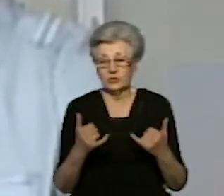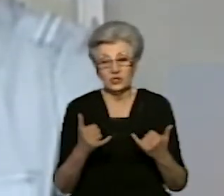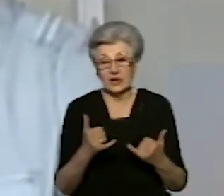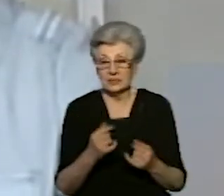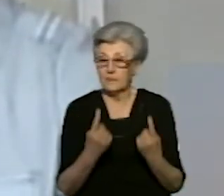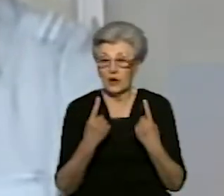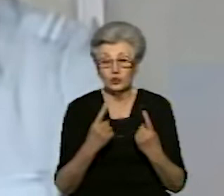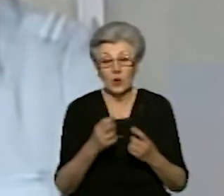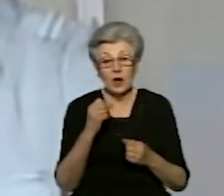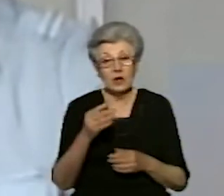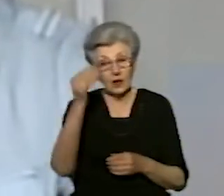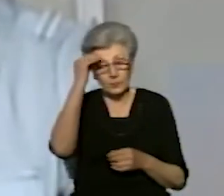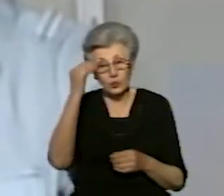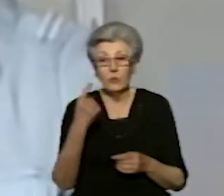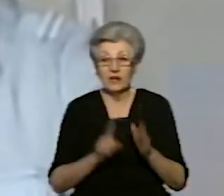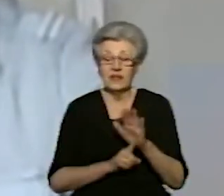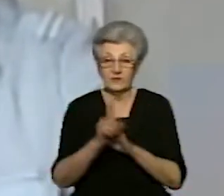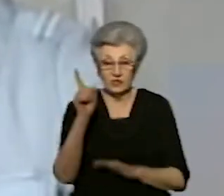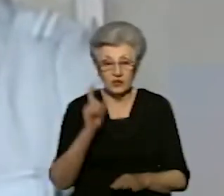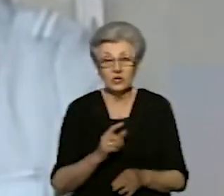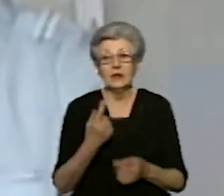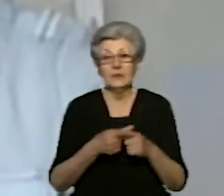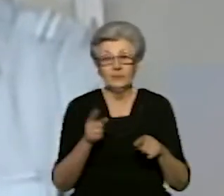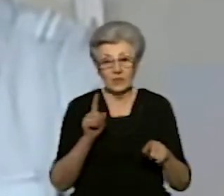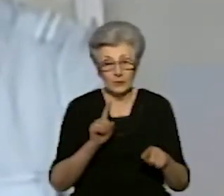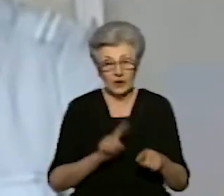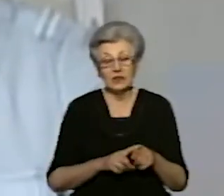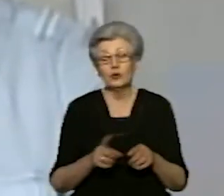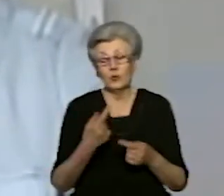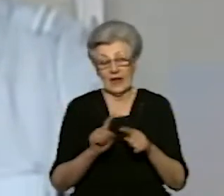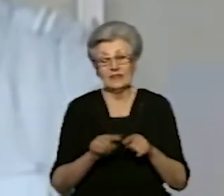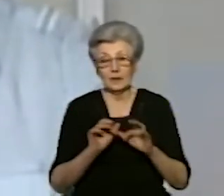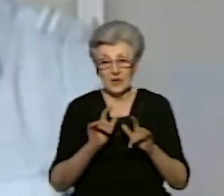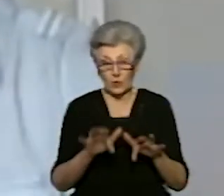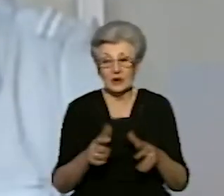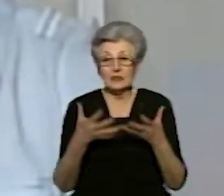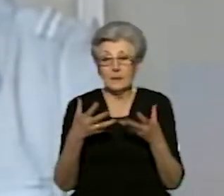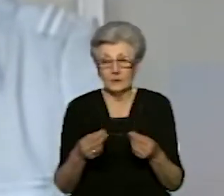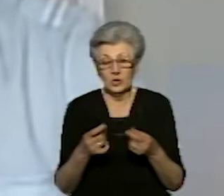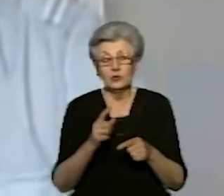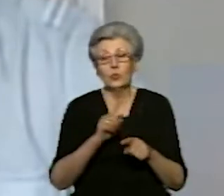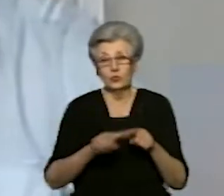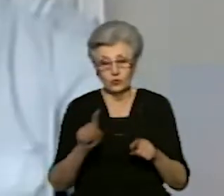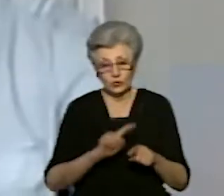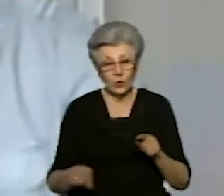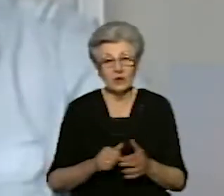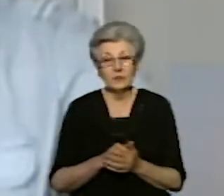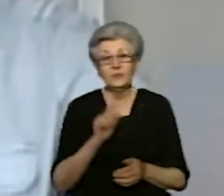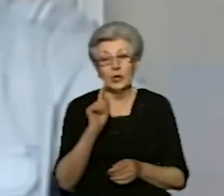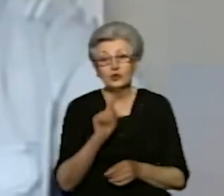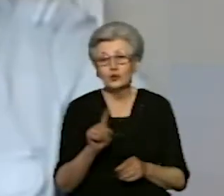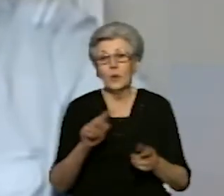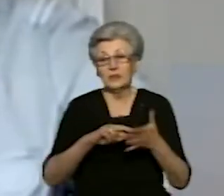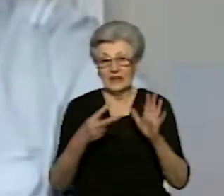изначально, всі вот ці етапи вони намного ускорились. Тобто, другими словами, все, що було наплановано, наприклад,